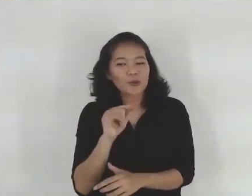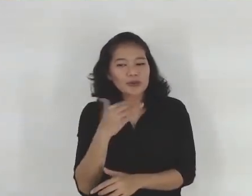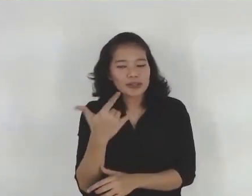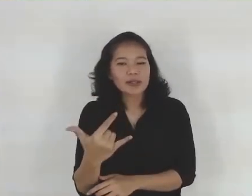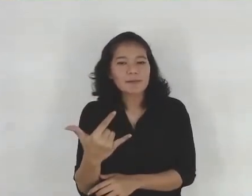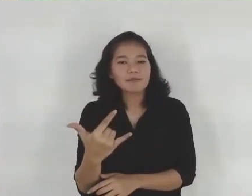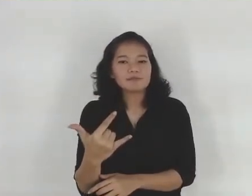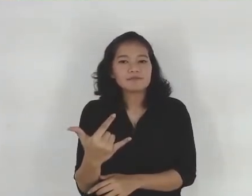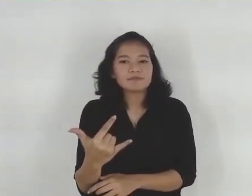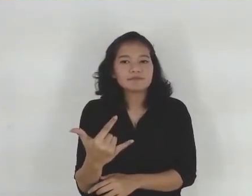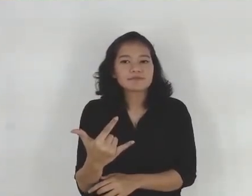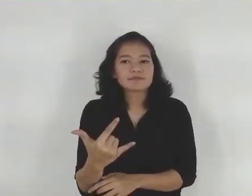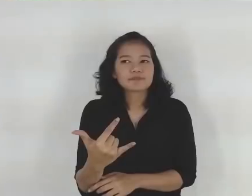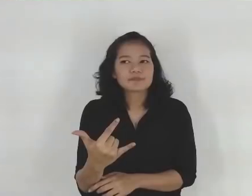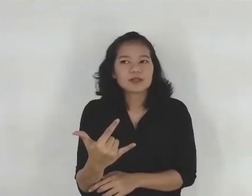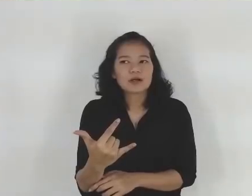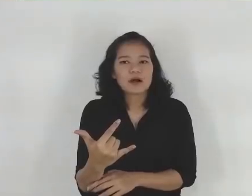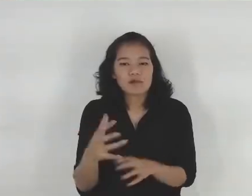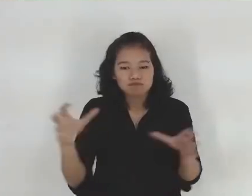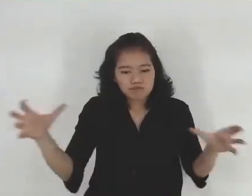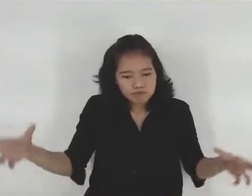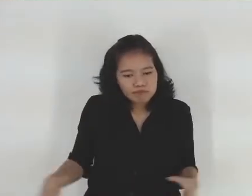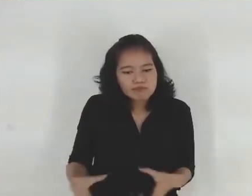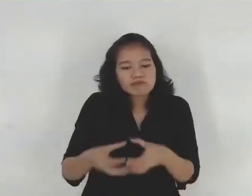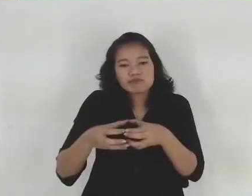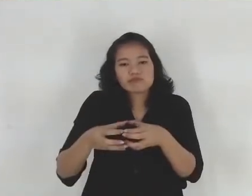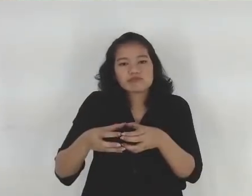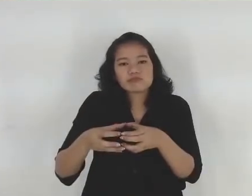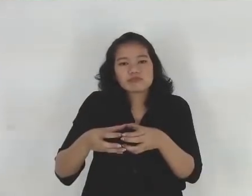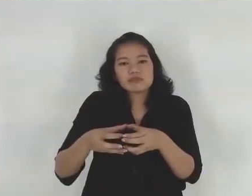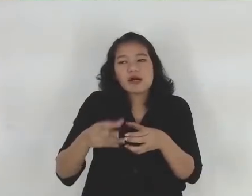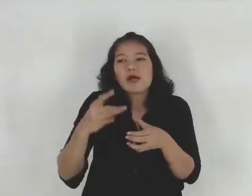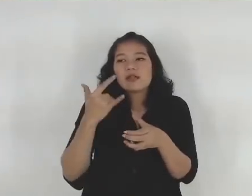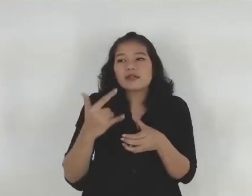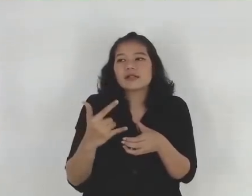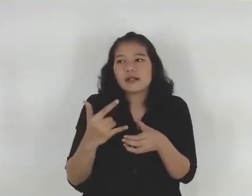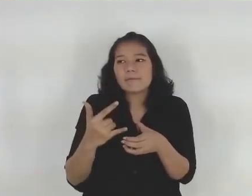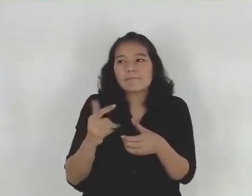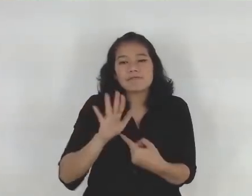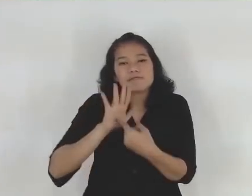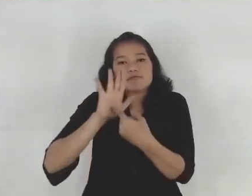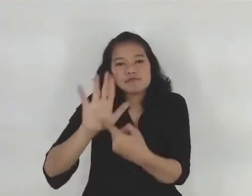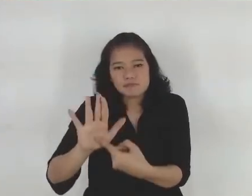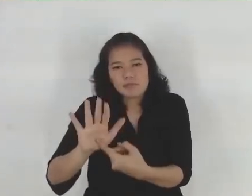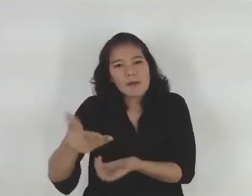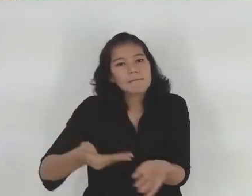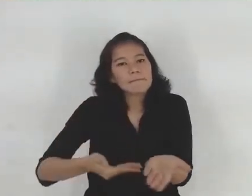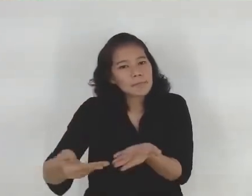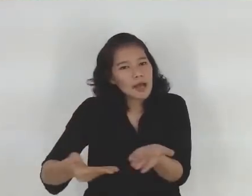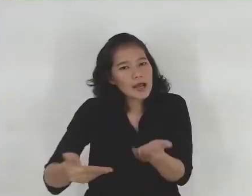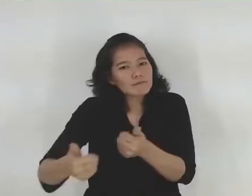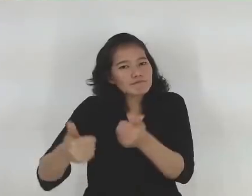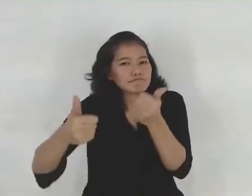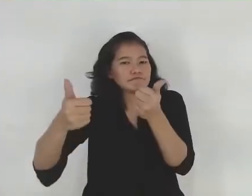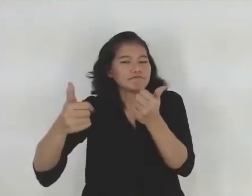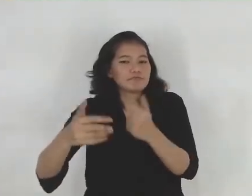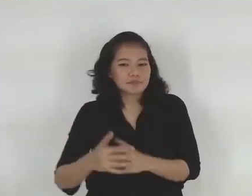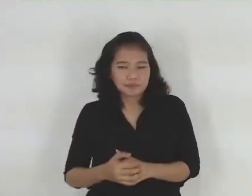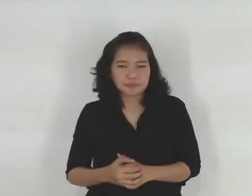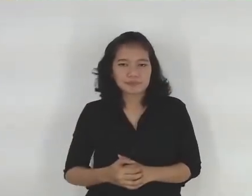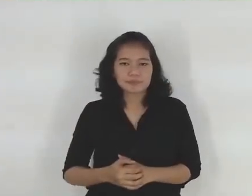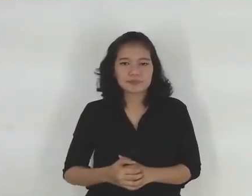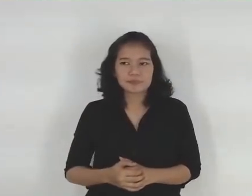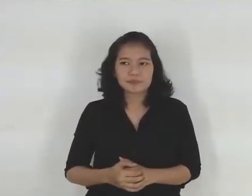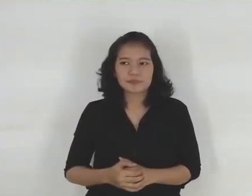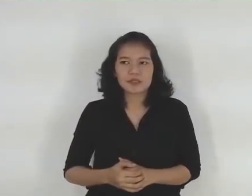terus Hai mempersatukan atau menampilkan pelayanan yang terbaik ya Bapak